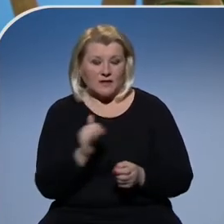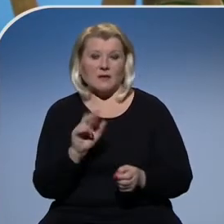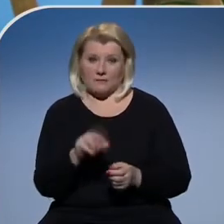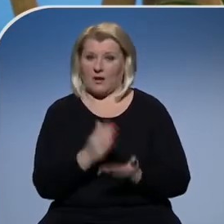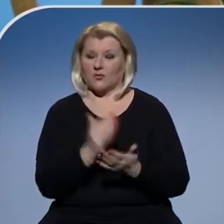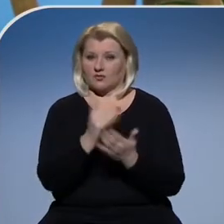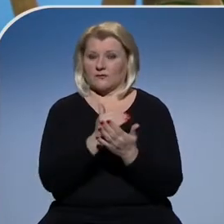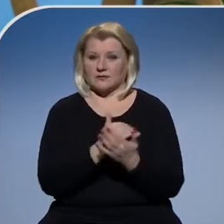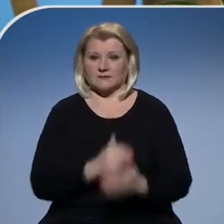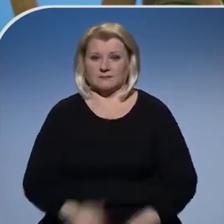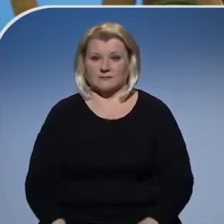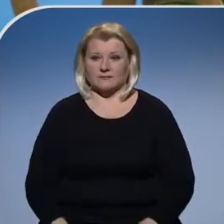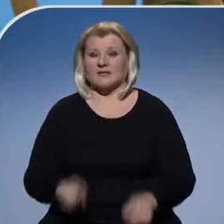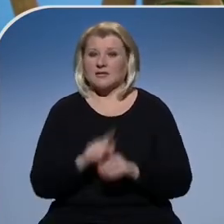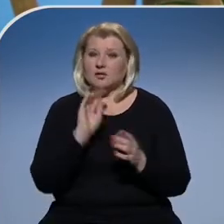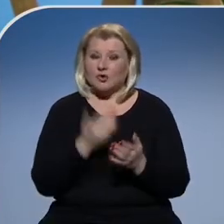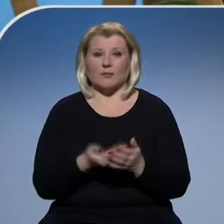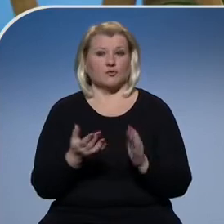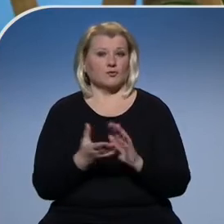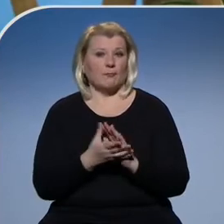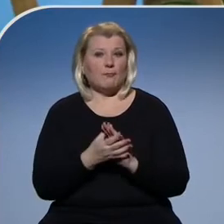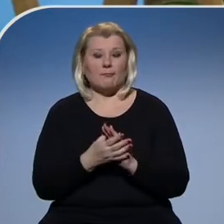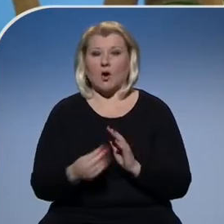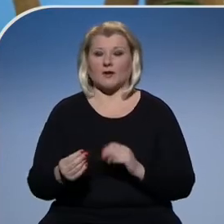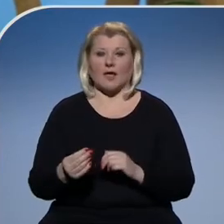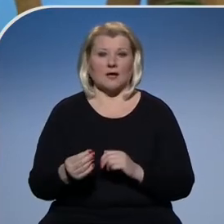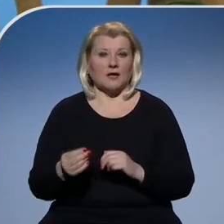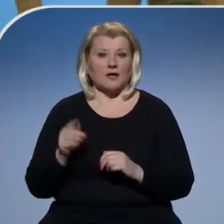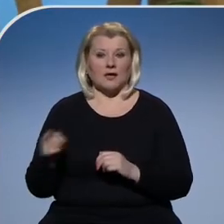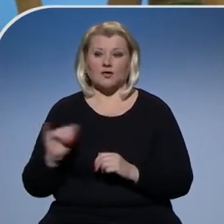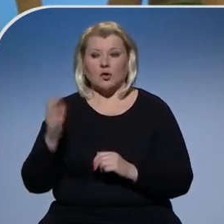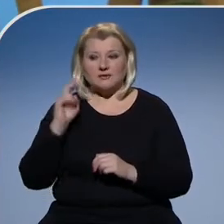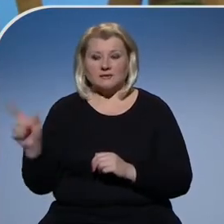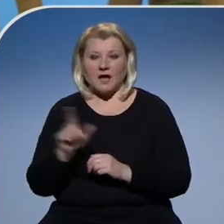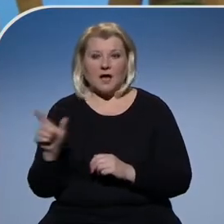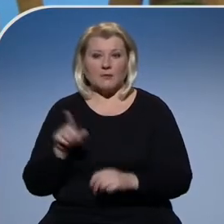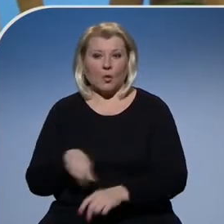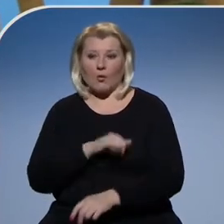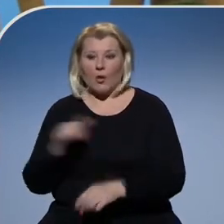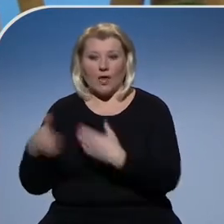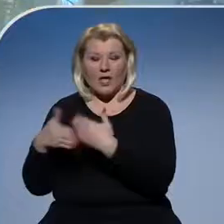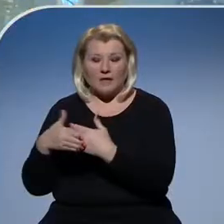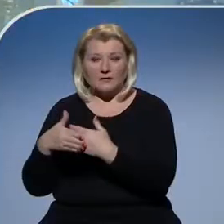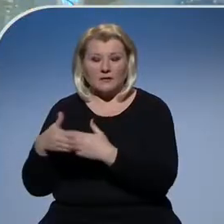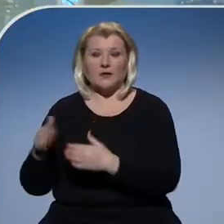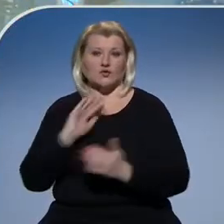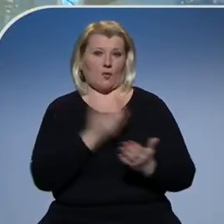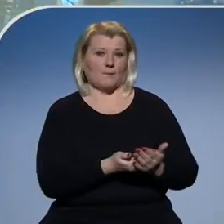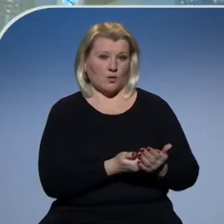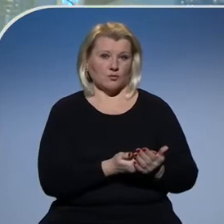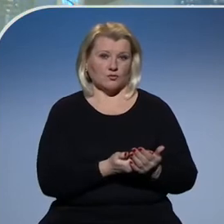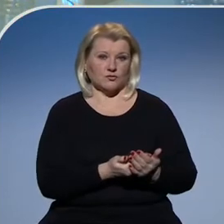skutečně je to na základě referencí a možná spíše dlouholetých referencí, než že teďka jsem se s někým setkal, já ti ho doporučuju, protože se mi